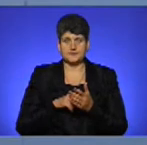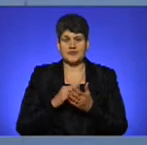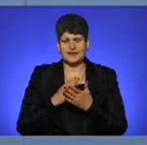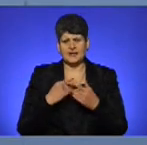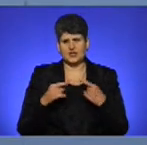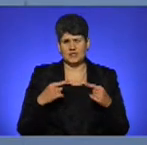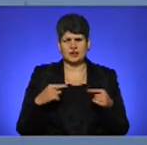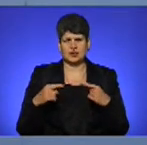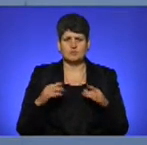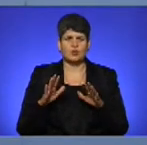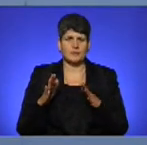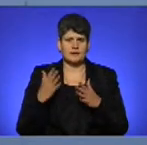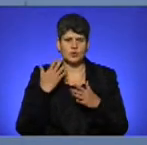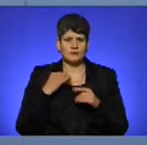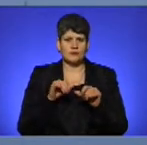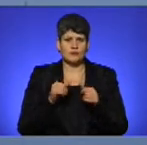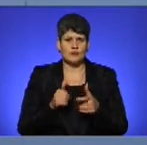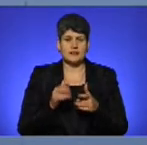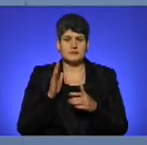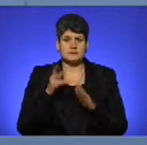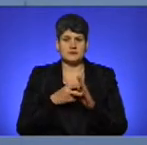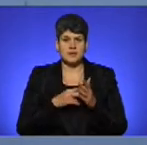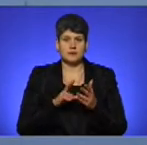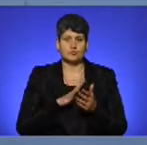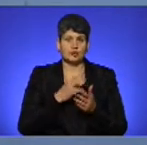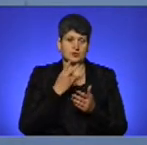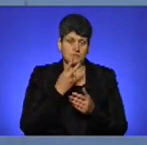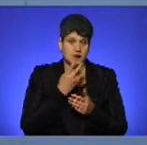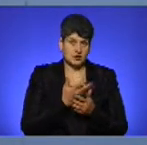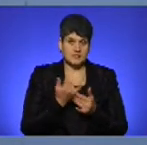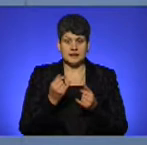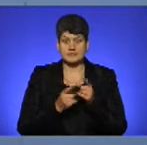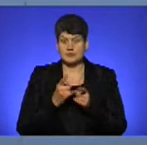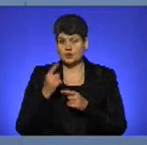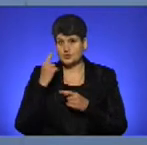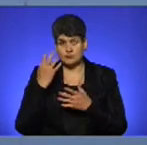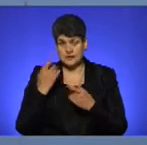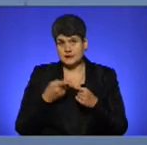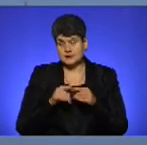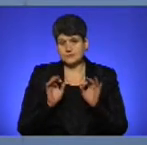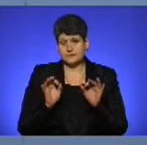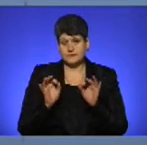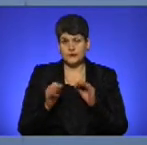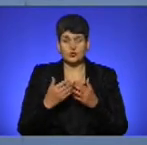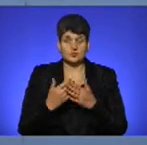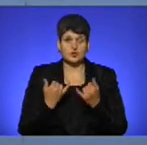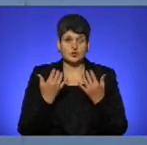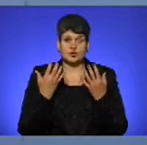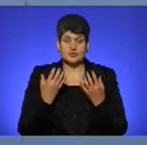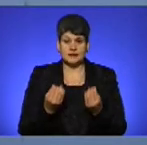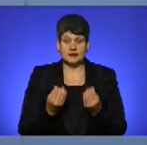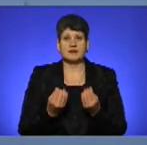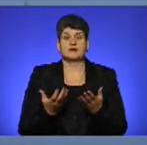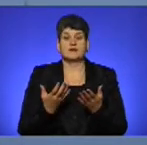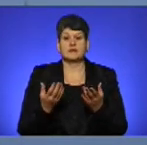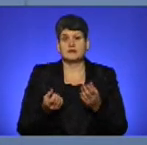інші моменти, коли ми формували перспективний план, було одне бачення, на сьогоднішній день думки змінюються, і це також цілком природньо. Тобто вже на сьогоднішній день виникає